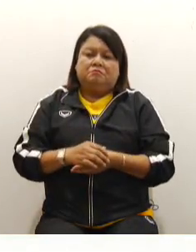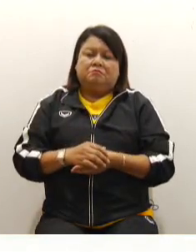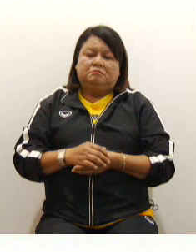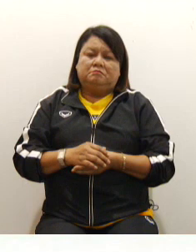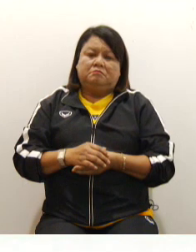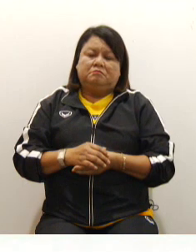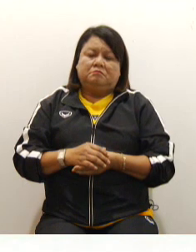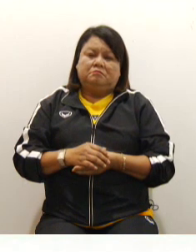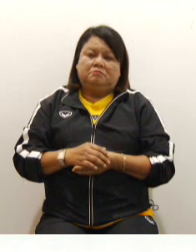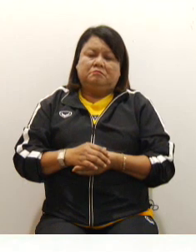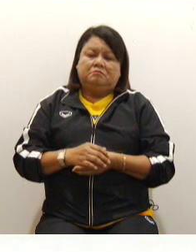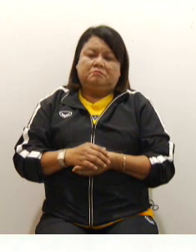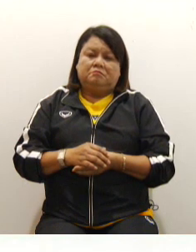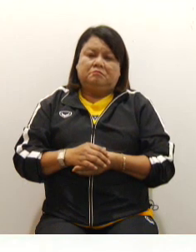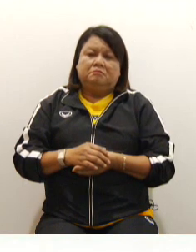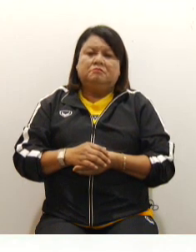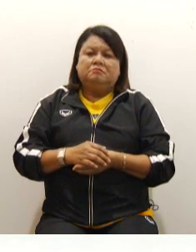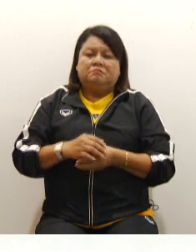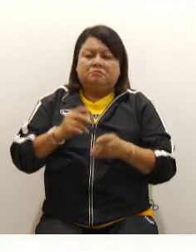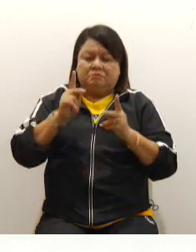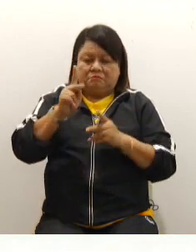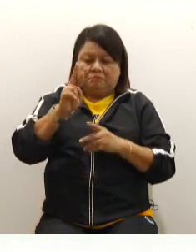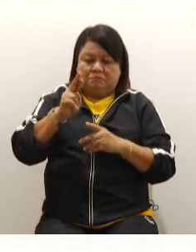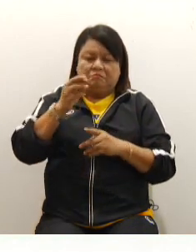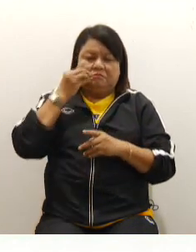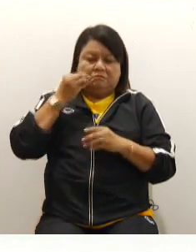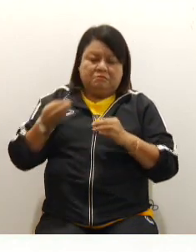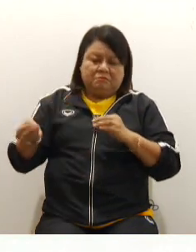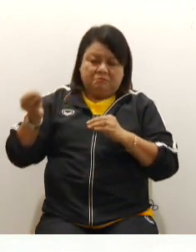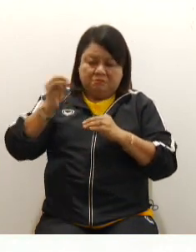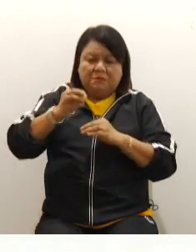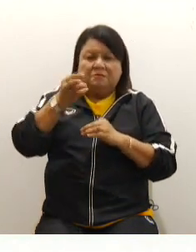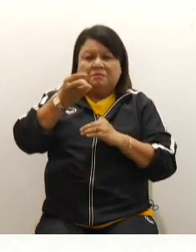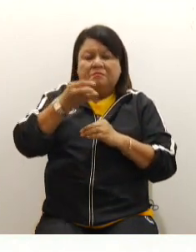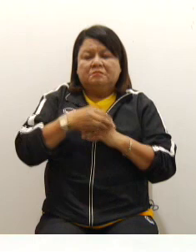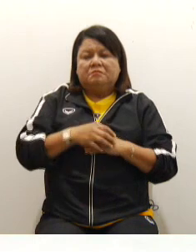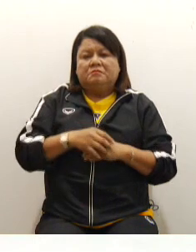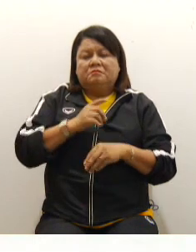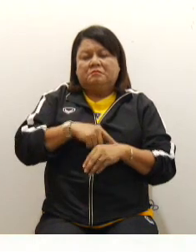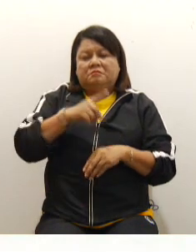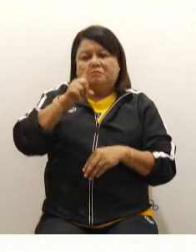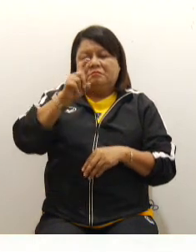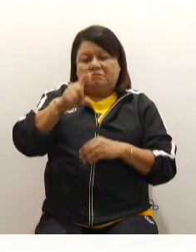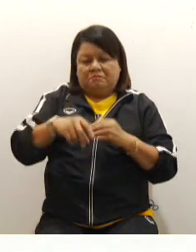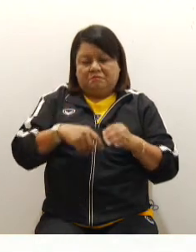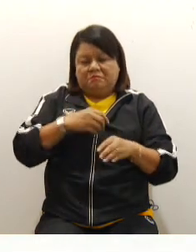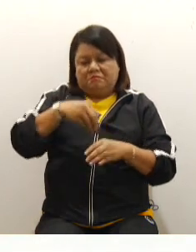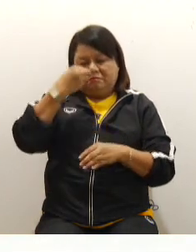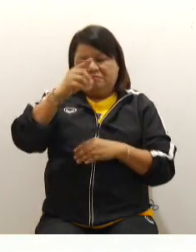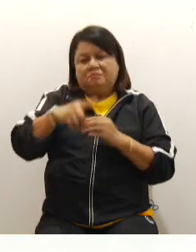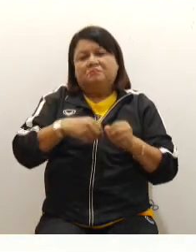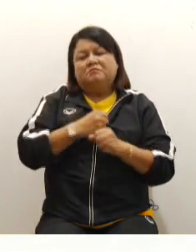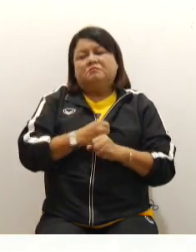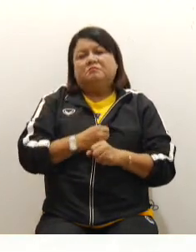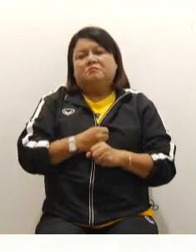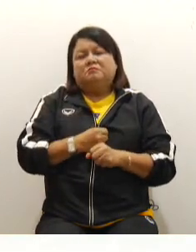างน้ำน้อยๆที่มาโดนกรดยิ่งทำให้ความร้อนมันเพิ่มขึ้นไปอีกนะคะก็เสียเวลาเรียนไป1ปีนะคะยังไงก็ตาม